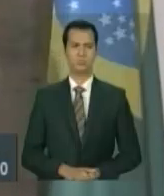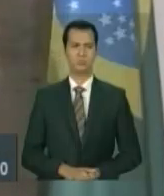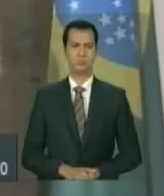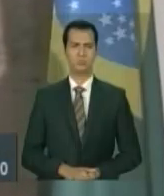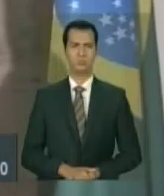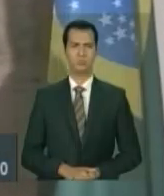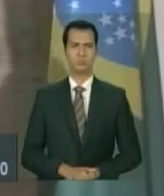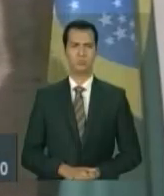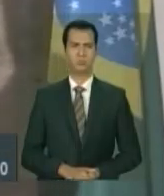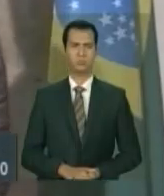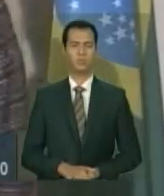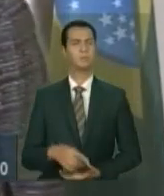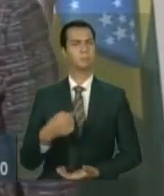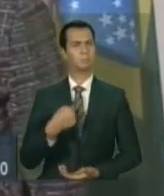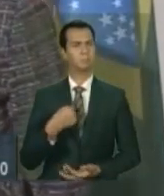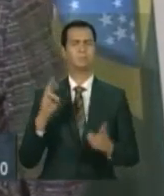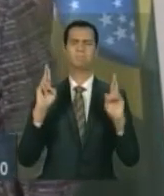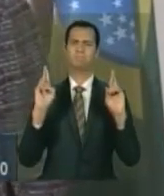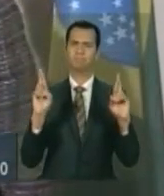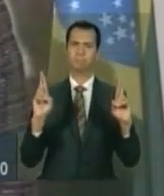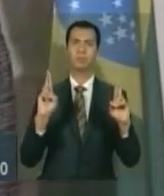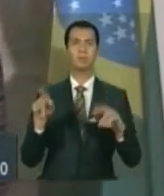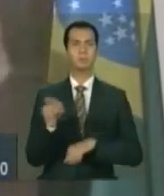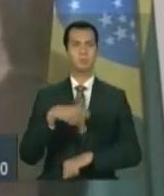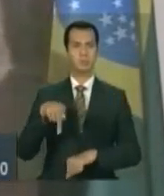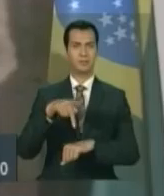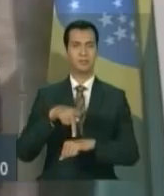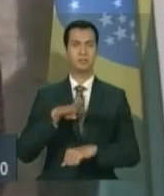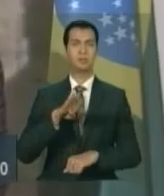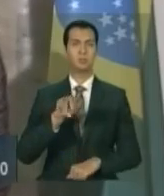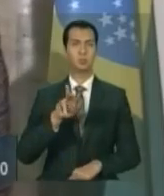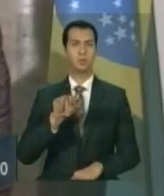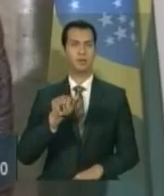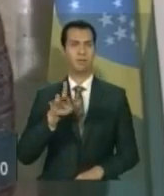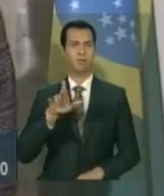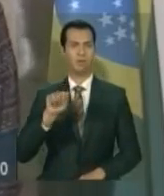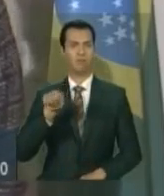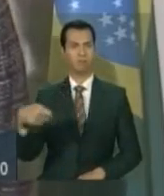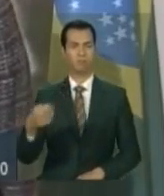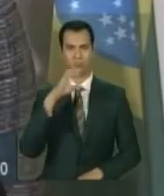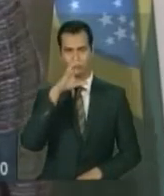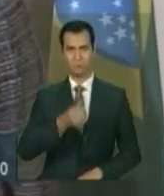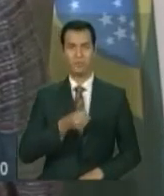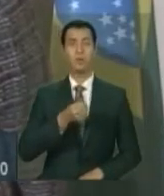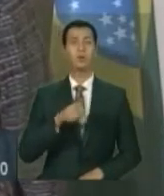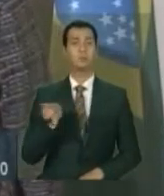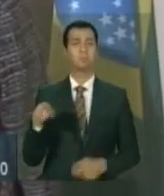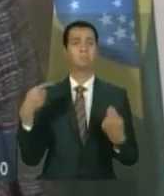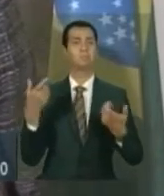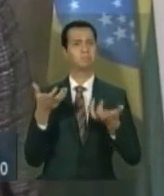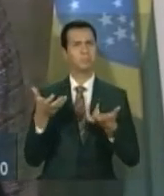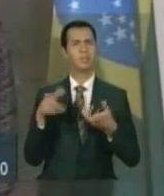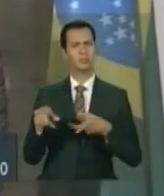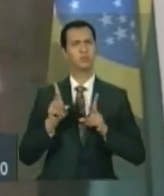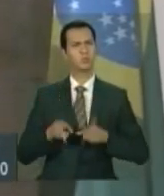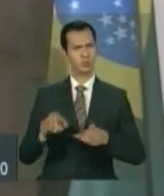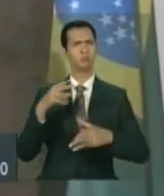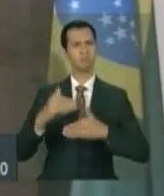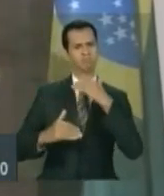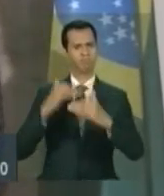Eu desejo que a Bulgária mantenha a sua situação, que cresça, que gere